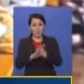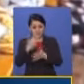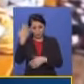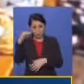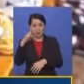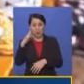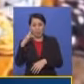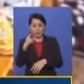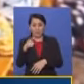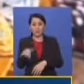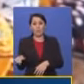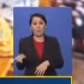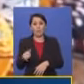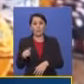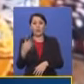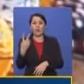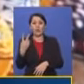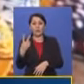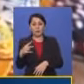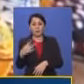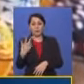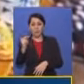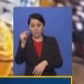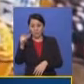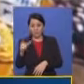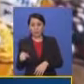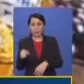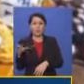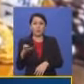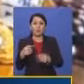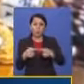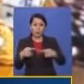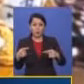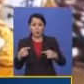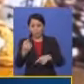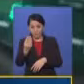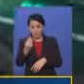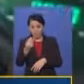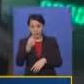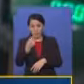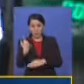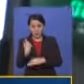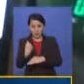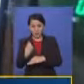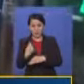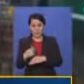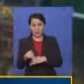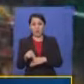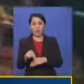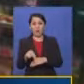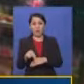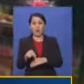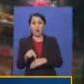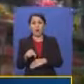молодой человек открыто похитил 2 пакета с 3 бутылками водки и другой продукции. Изначально он закупался как обычный покупатель,